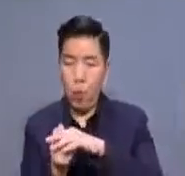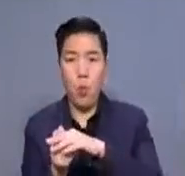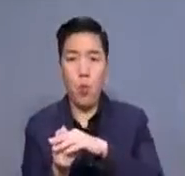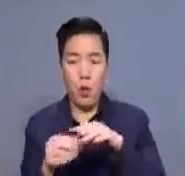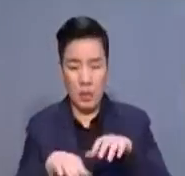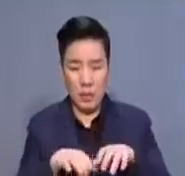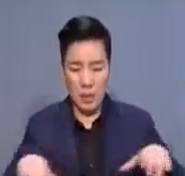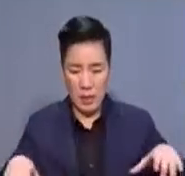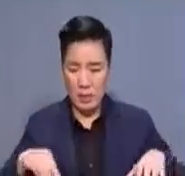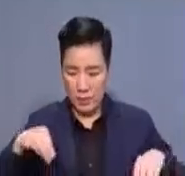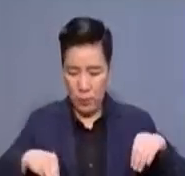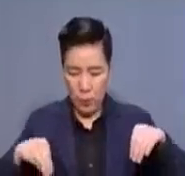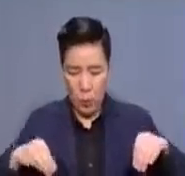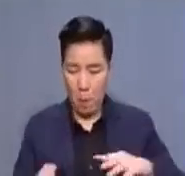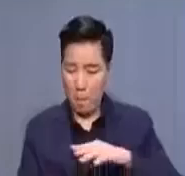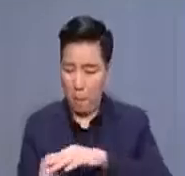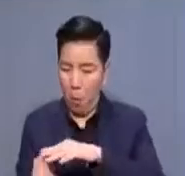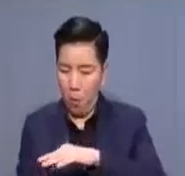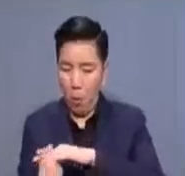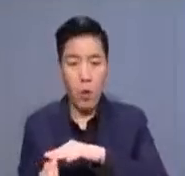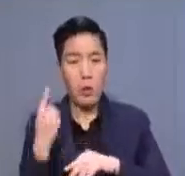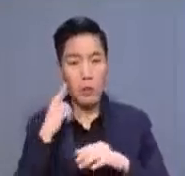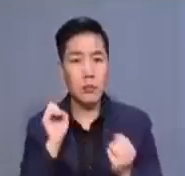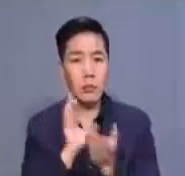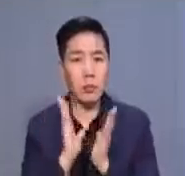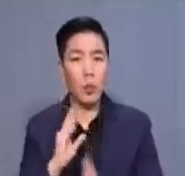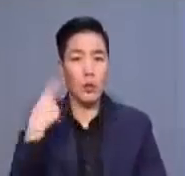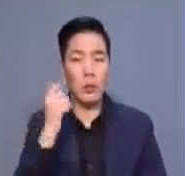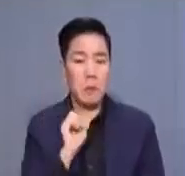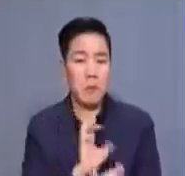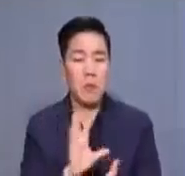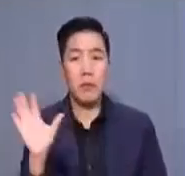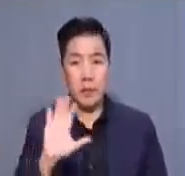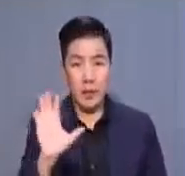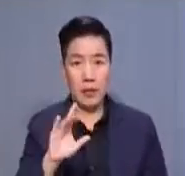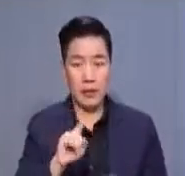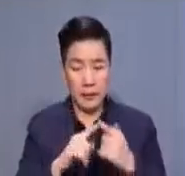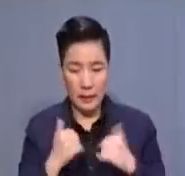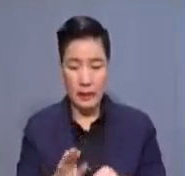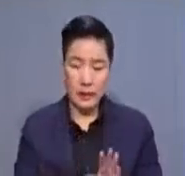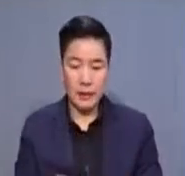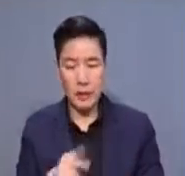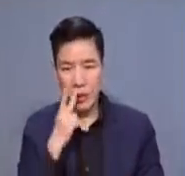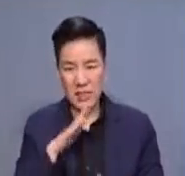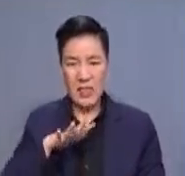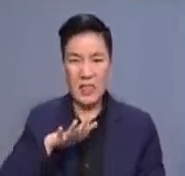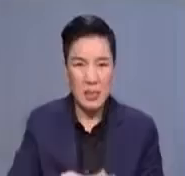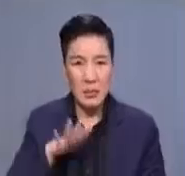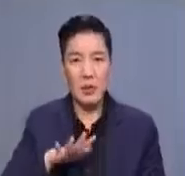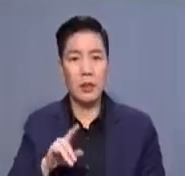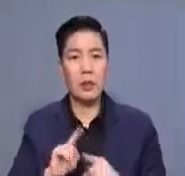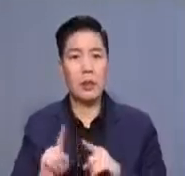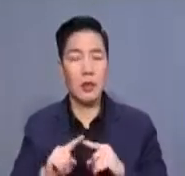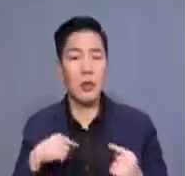พื้นทางเดินสามมรกตที่มันโผล่นะเพื่อไม่ให้กระทบกับนักท่องเที่ยวที่ขณะเดินทางอาจจะเหยียบสะดุดอะไรด้วย